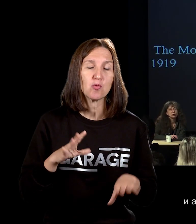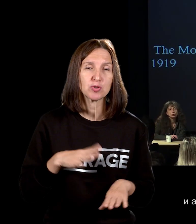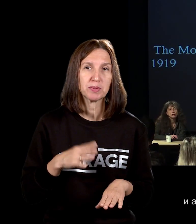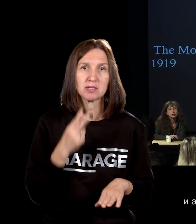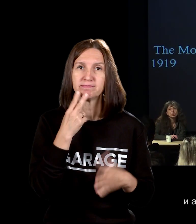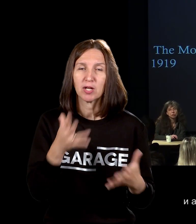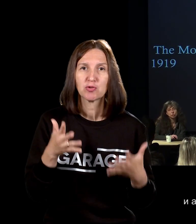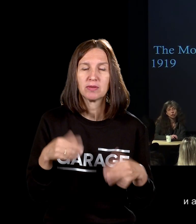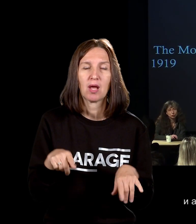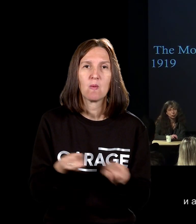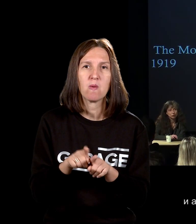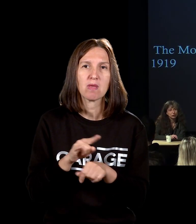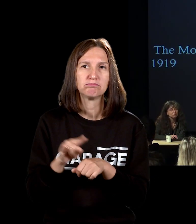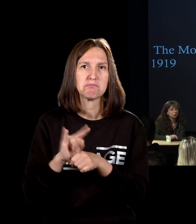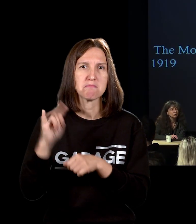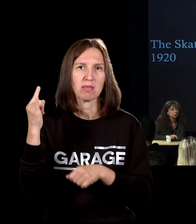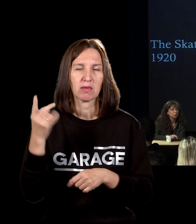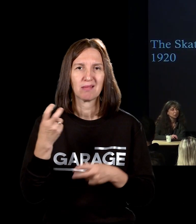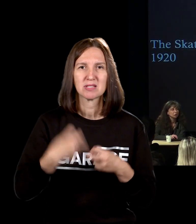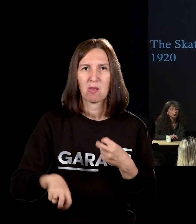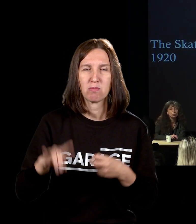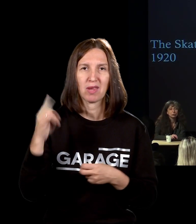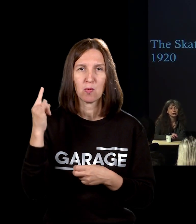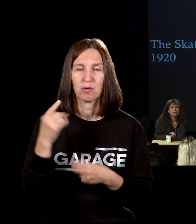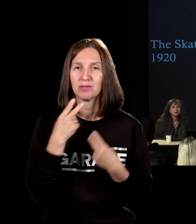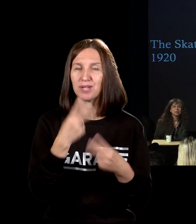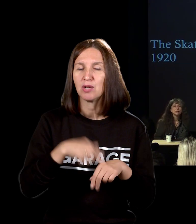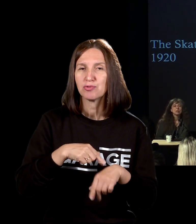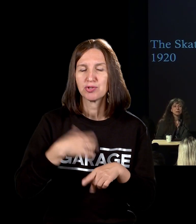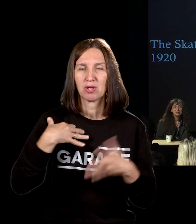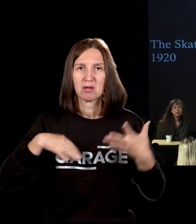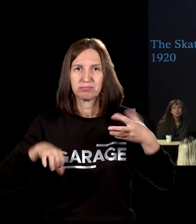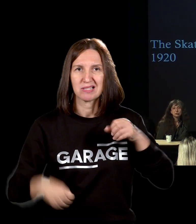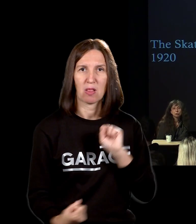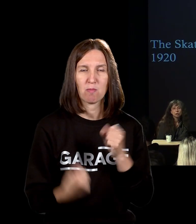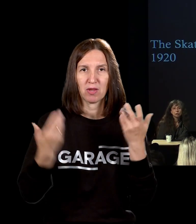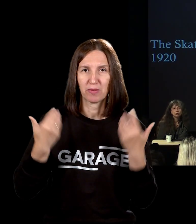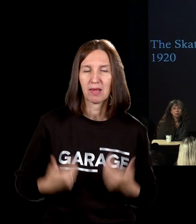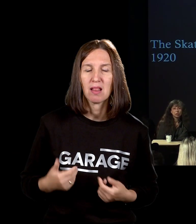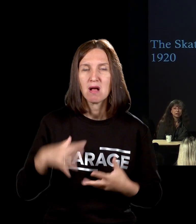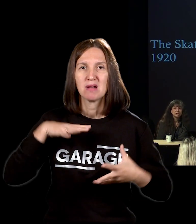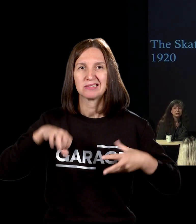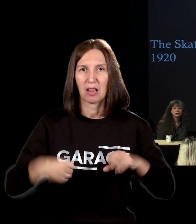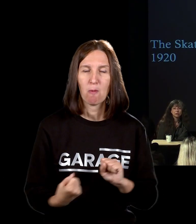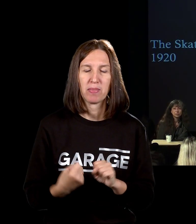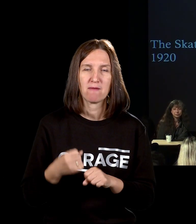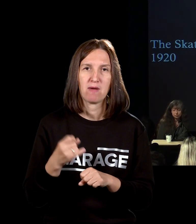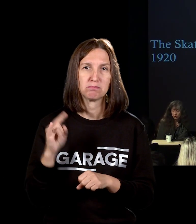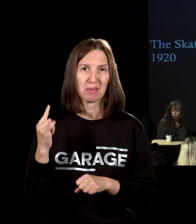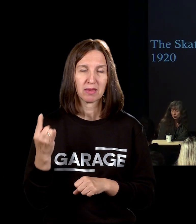отчетливым абсолютно манекеном и сломанной куклой. И вот этот образ сломанного тела манекена – это тот один